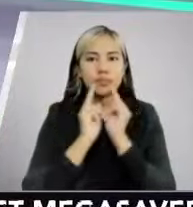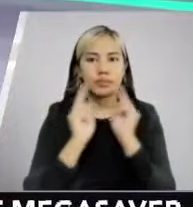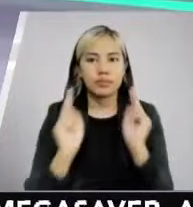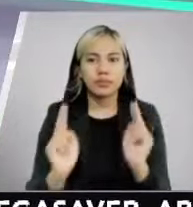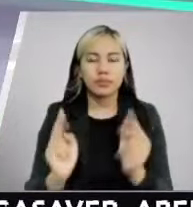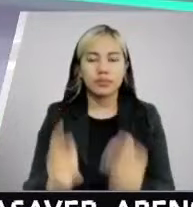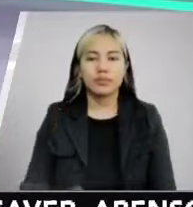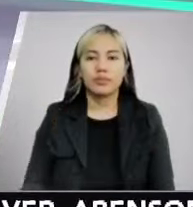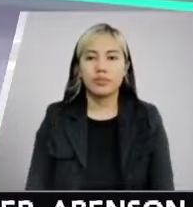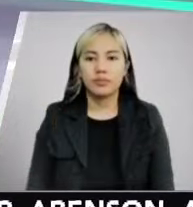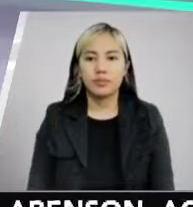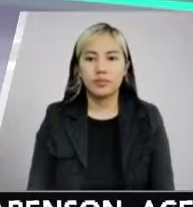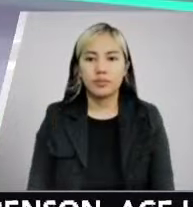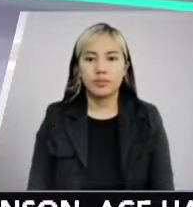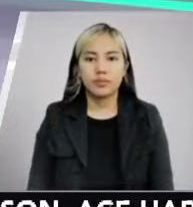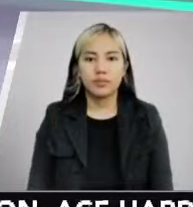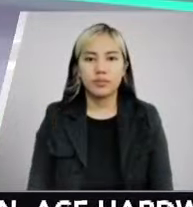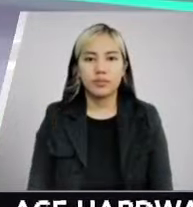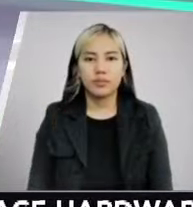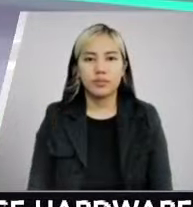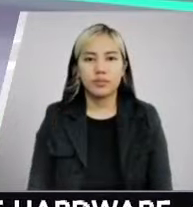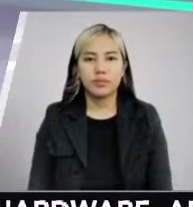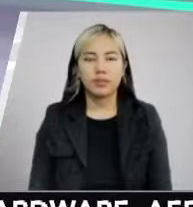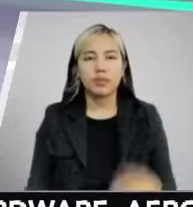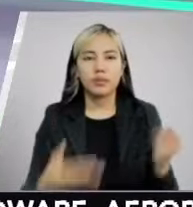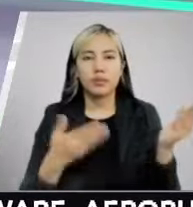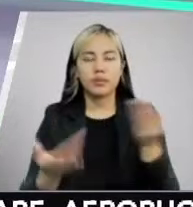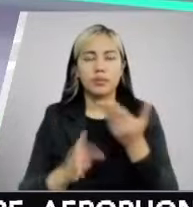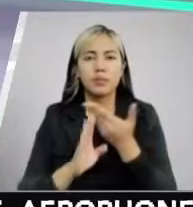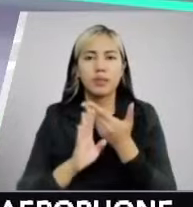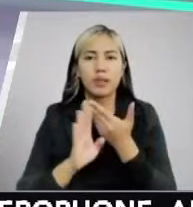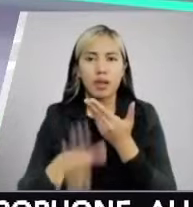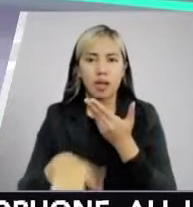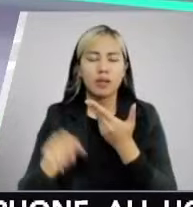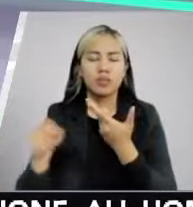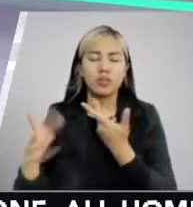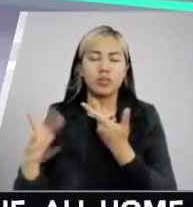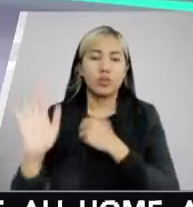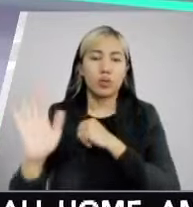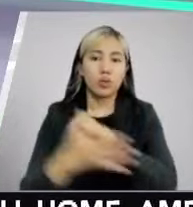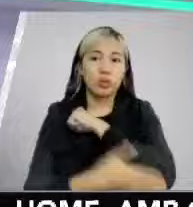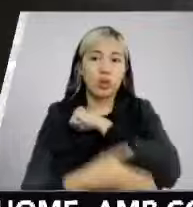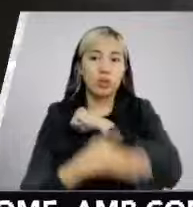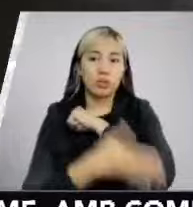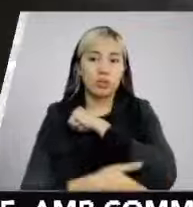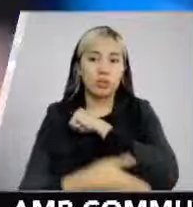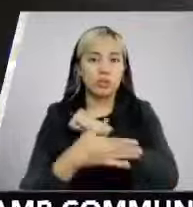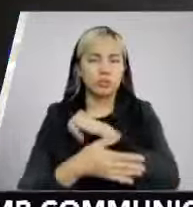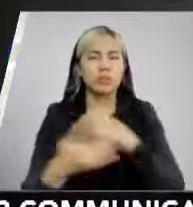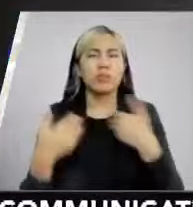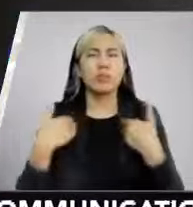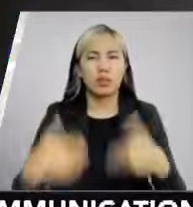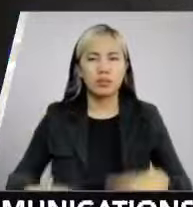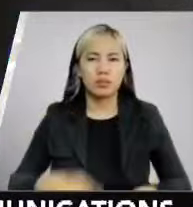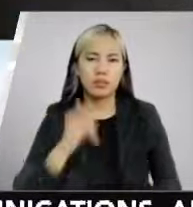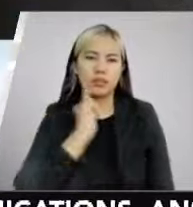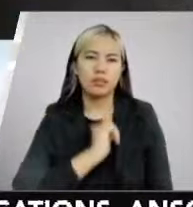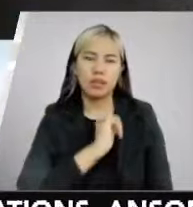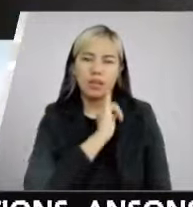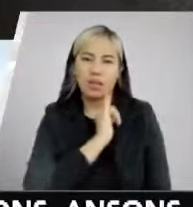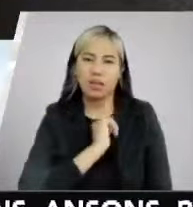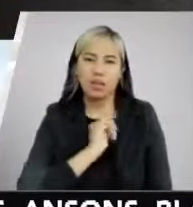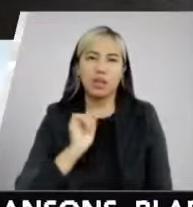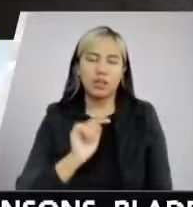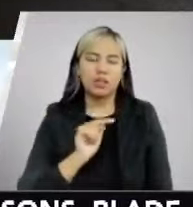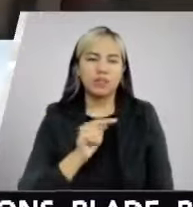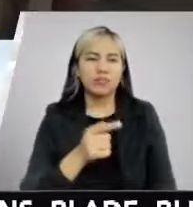inilipad na pauwi sa kanyang bansa ang katawan ng pinatay na Israeli na si Yitzhak Cohen. Dinala ng punerarya sa cargo terminal sa Pasay